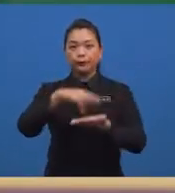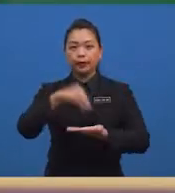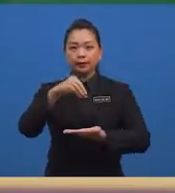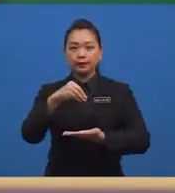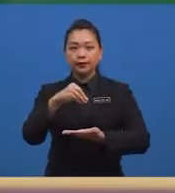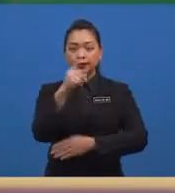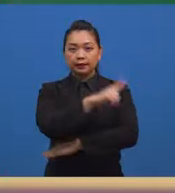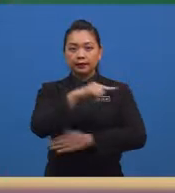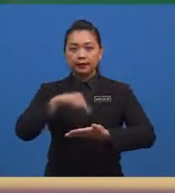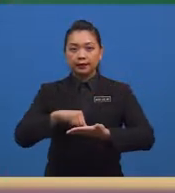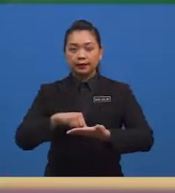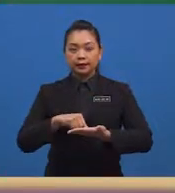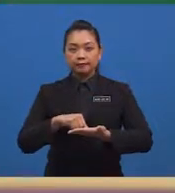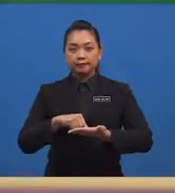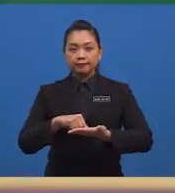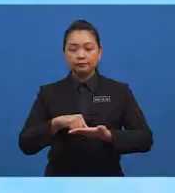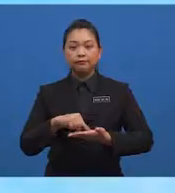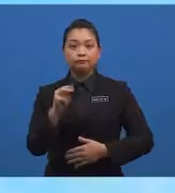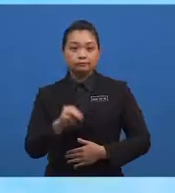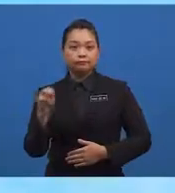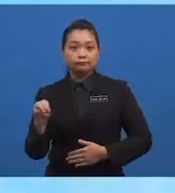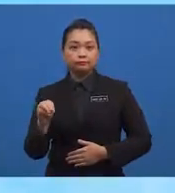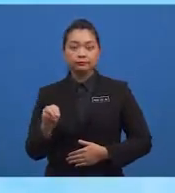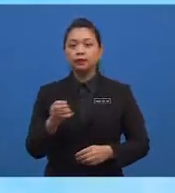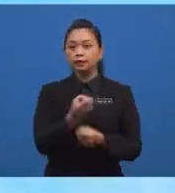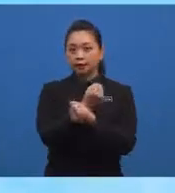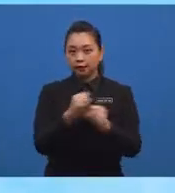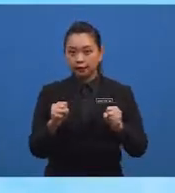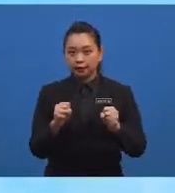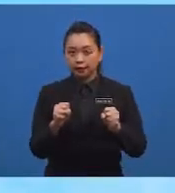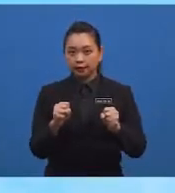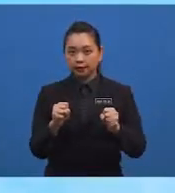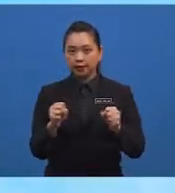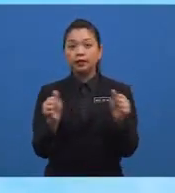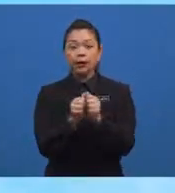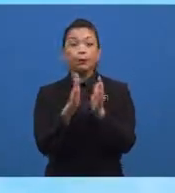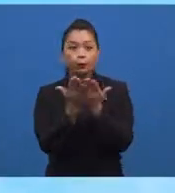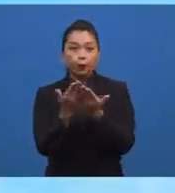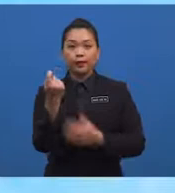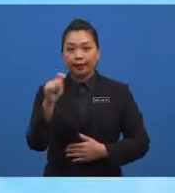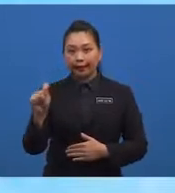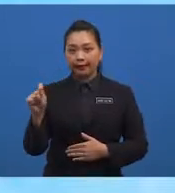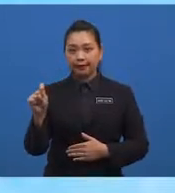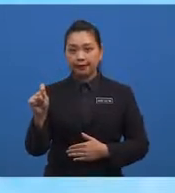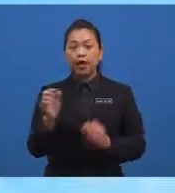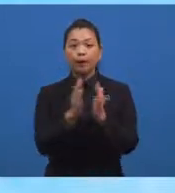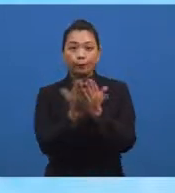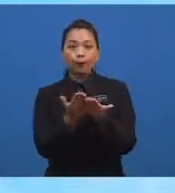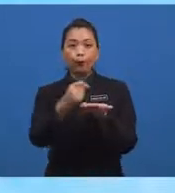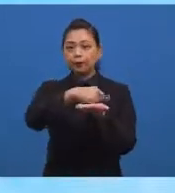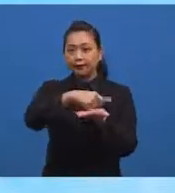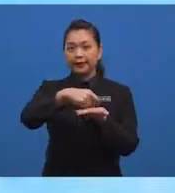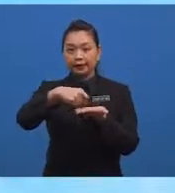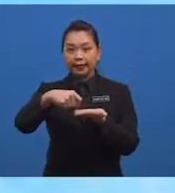pembelajaran, pastikan murid-murid bersedia dengan buku teks, buku